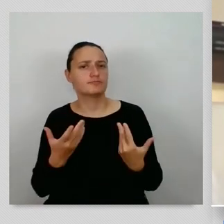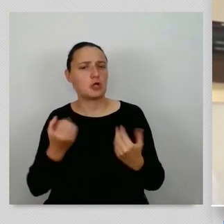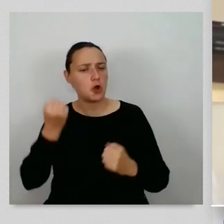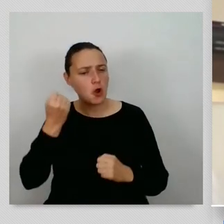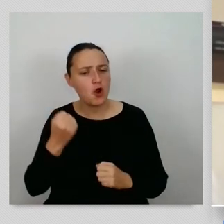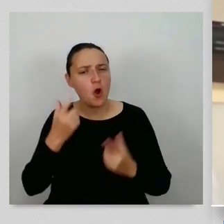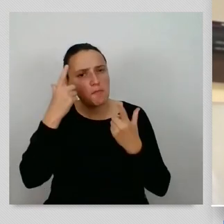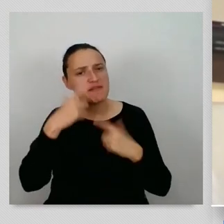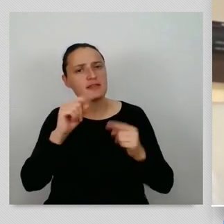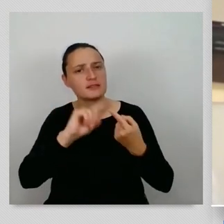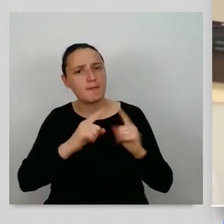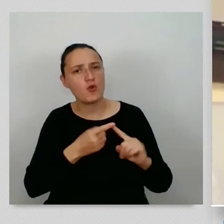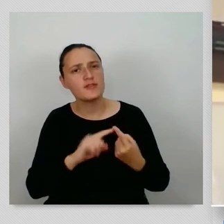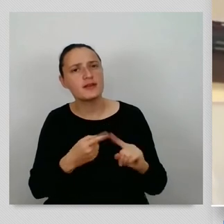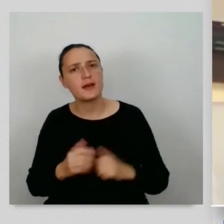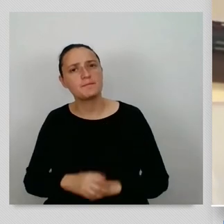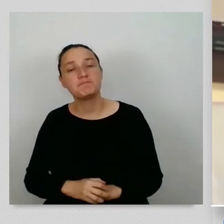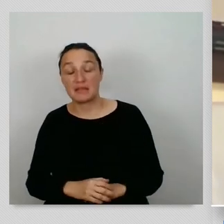obywatelskiej polityki. A no właśnie,